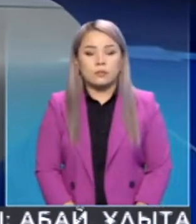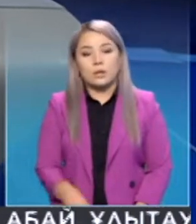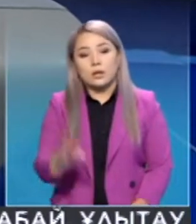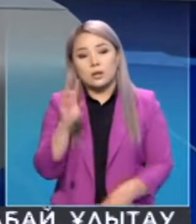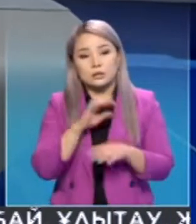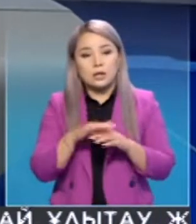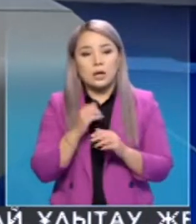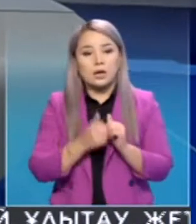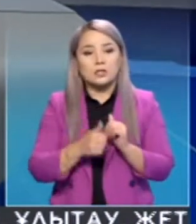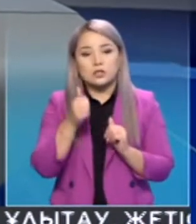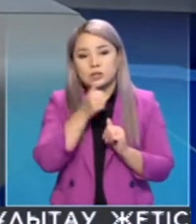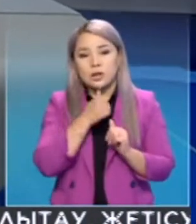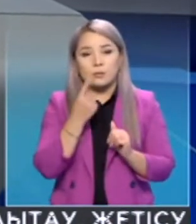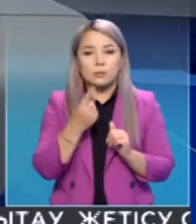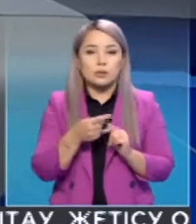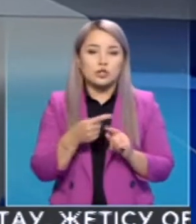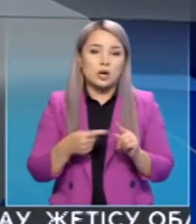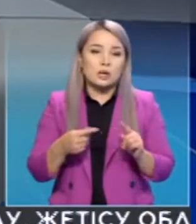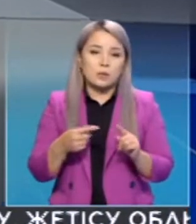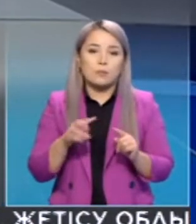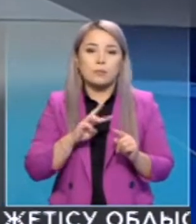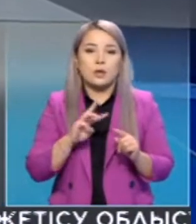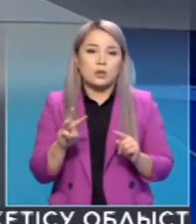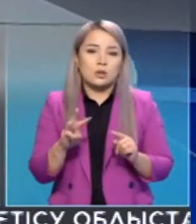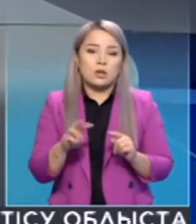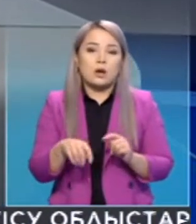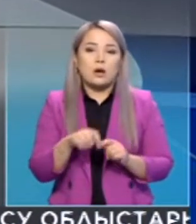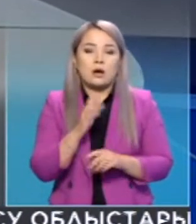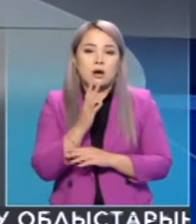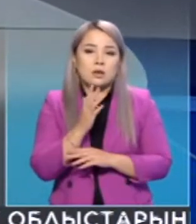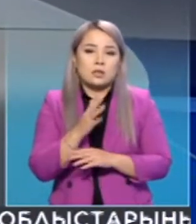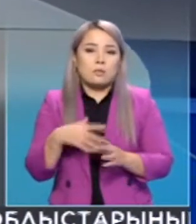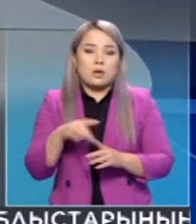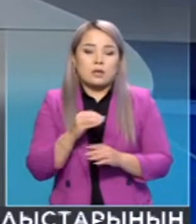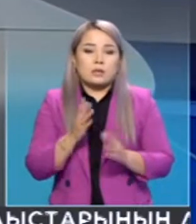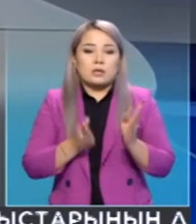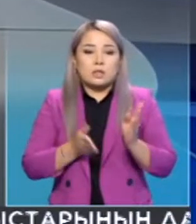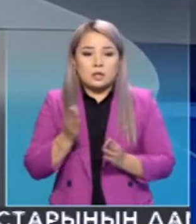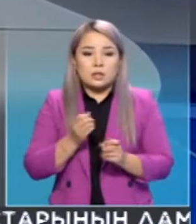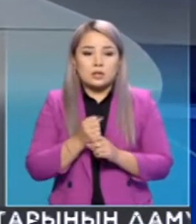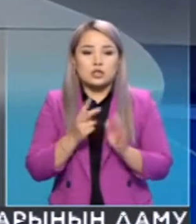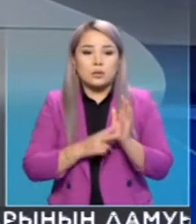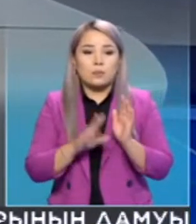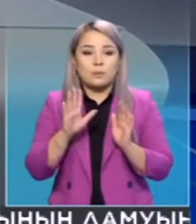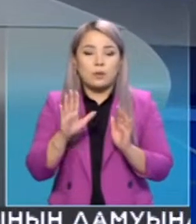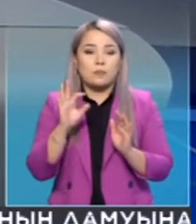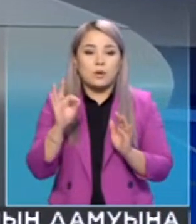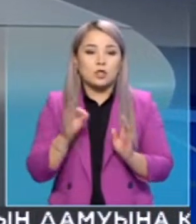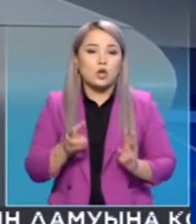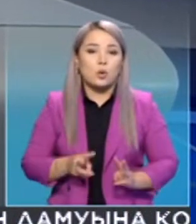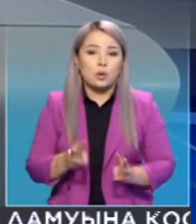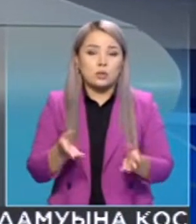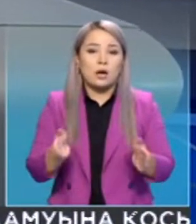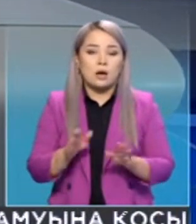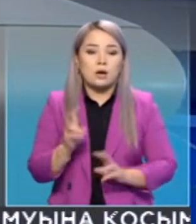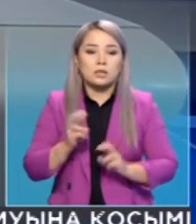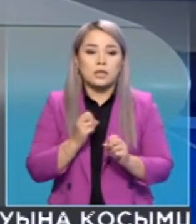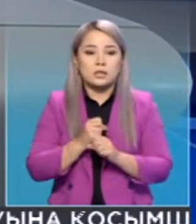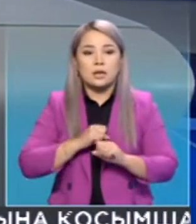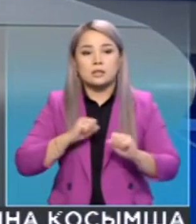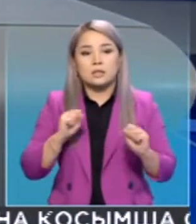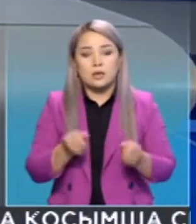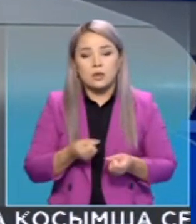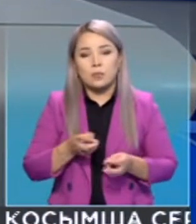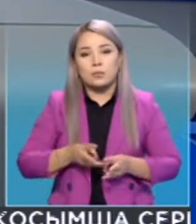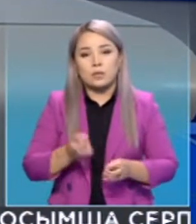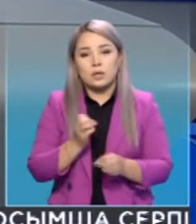Елімізде жыл сайын 1,5 миллион текше метр ағаш кесіледі. Оның 70%-ға жуығы отын, қалғаны өндірістік мақсатқа пайдаланылады. Әсіресе қысқы қытымыр